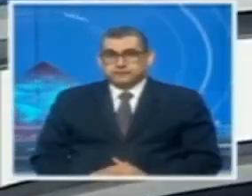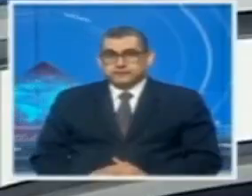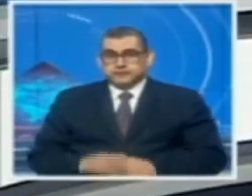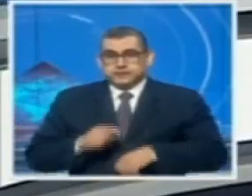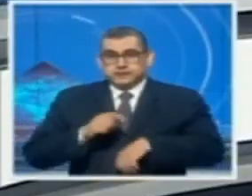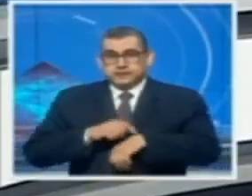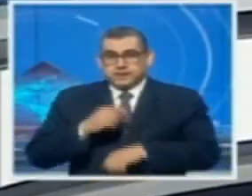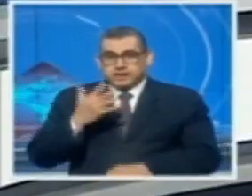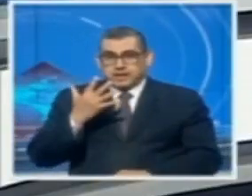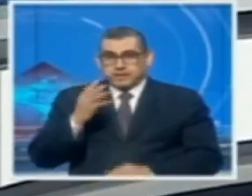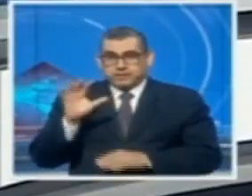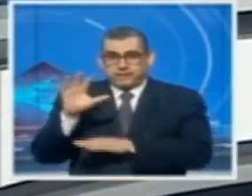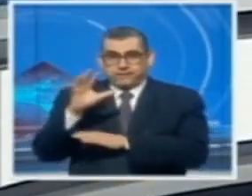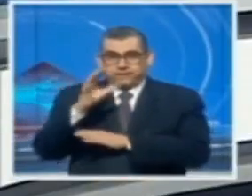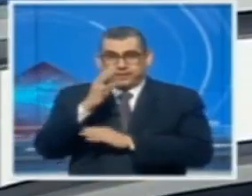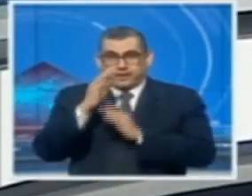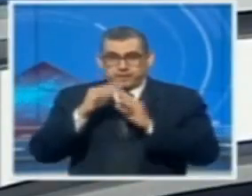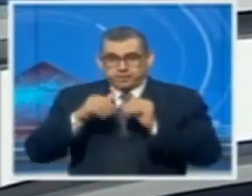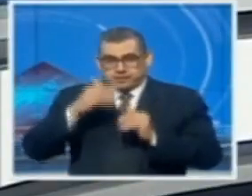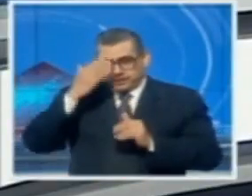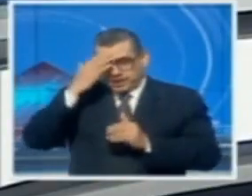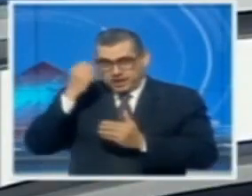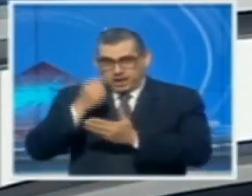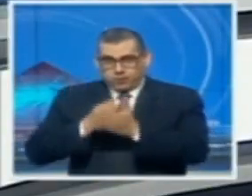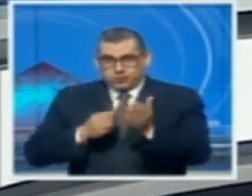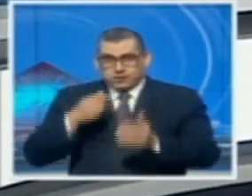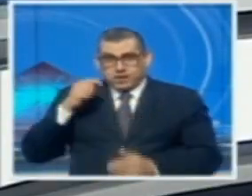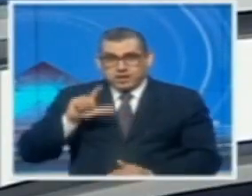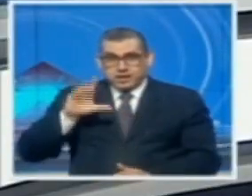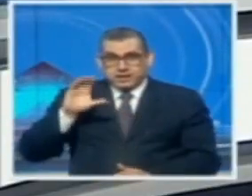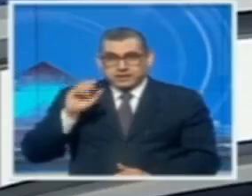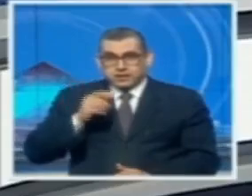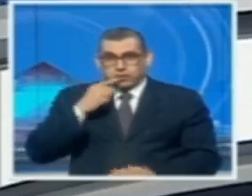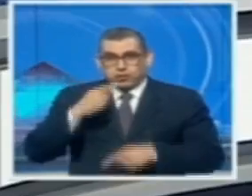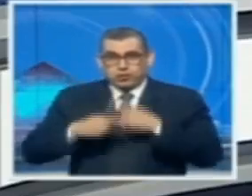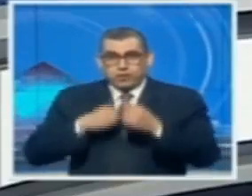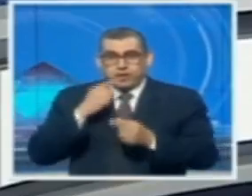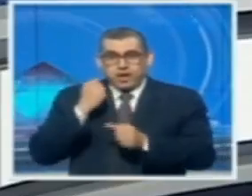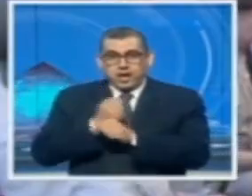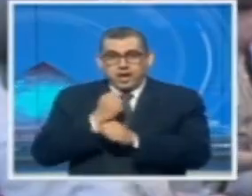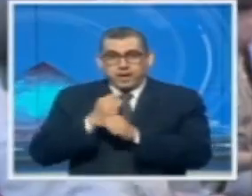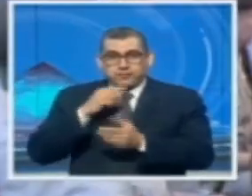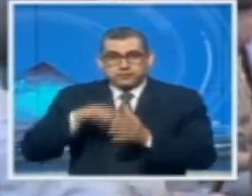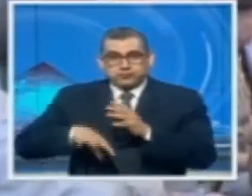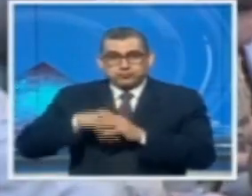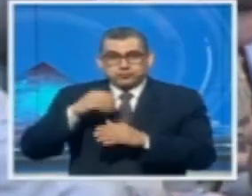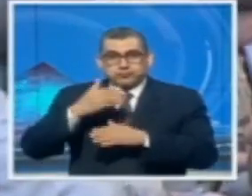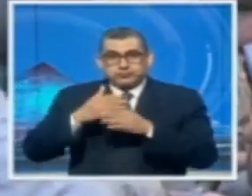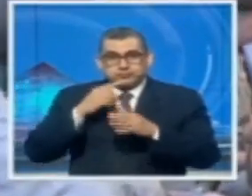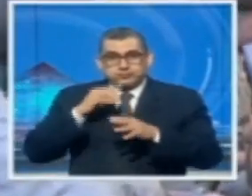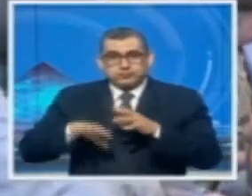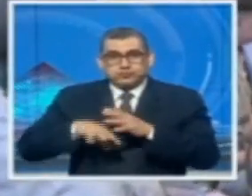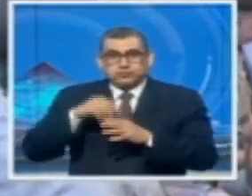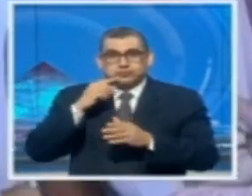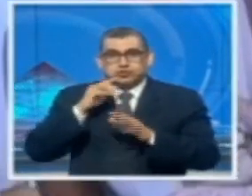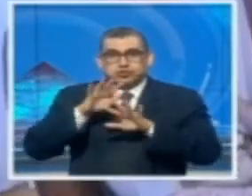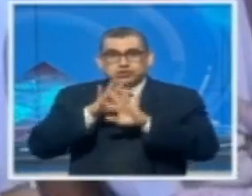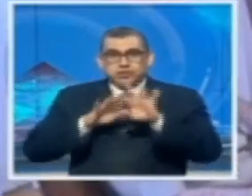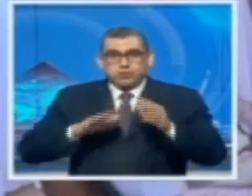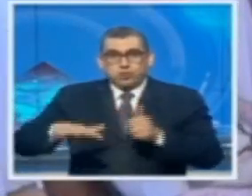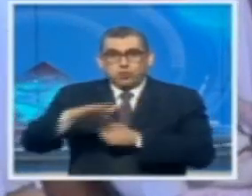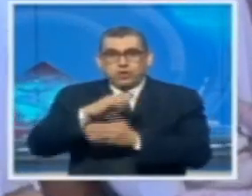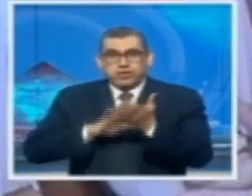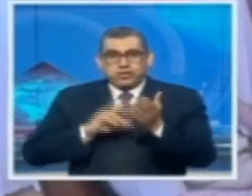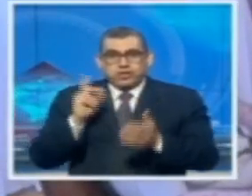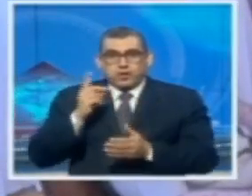الخامسة من الفضائيات المصرية، أهلا بكم. الرئيس عبد الفتاح السيسي يتابع الموقف التنفيذي لإنشاء الشبكة الوطنية الموحدة للطوارئ